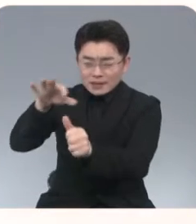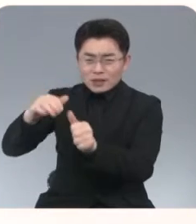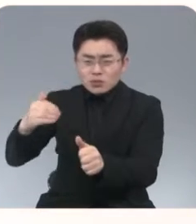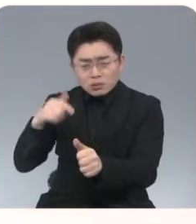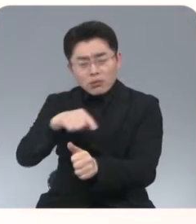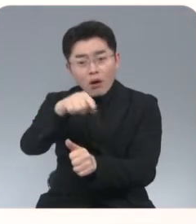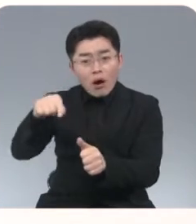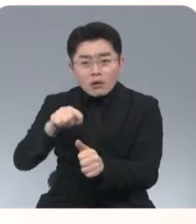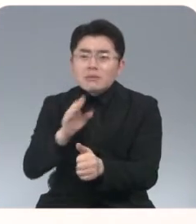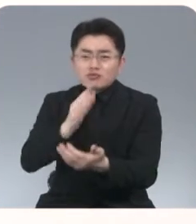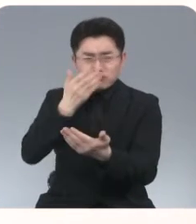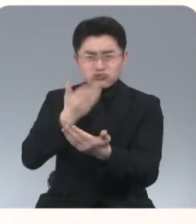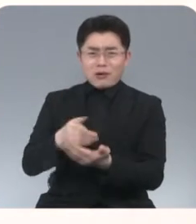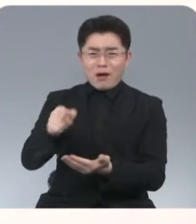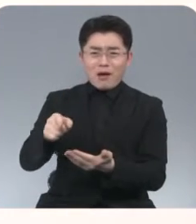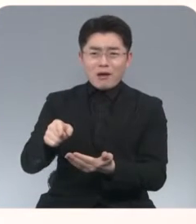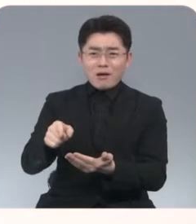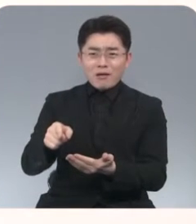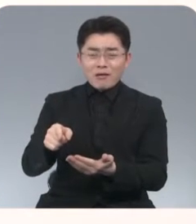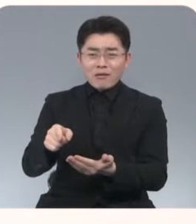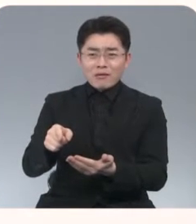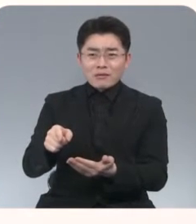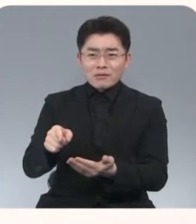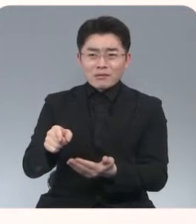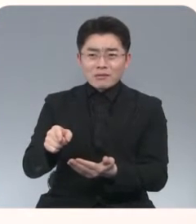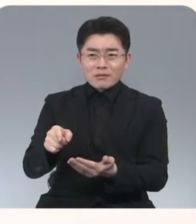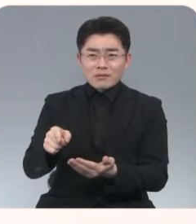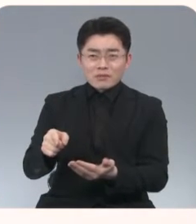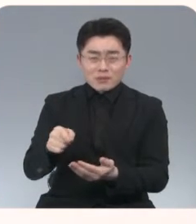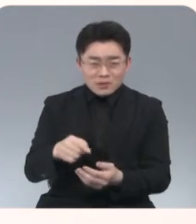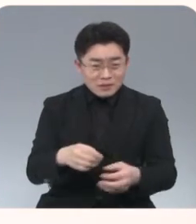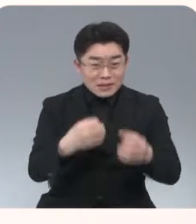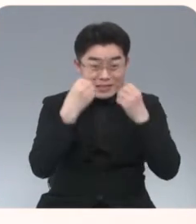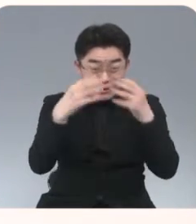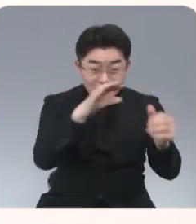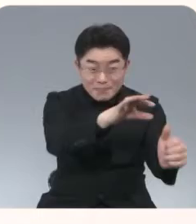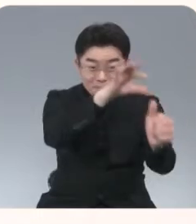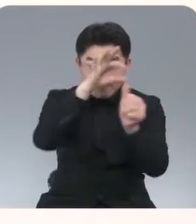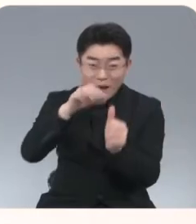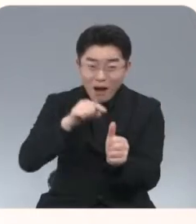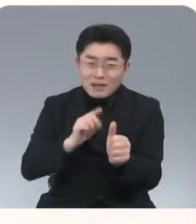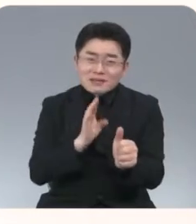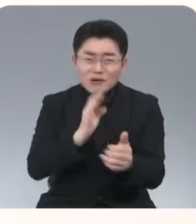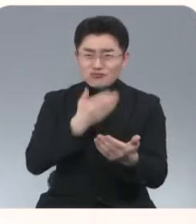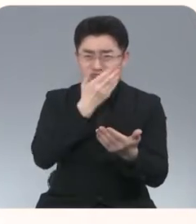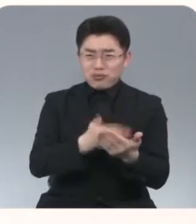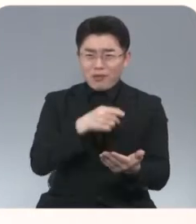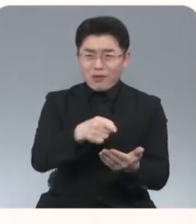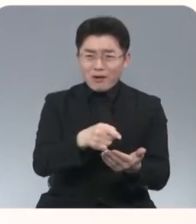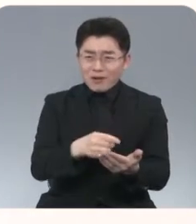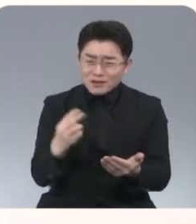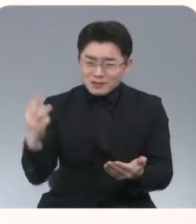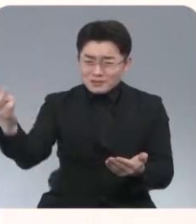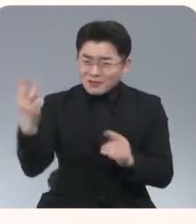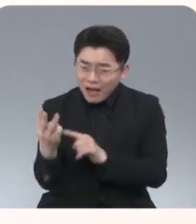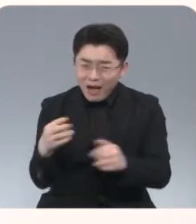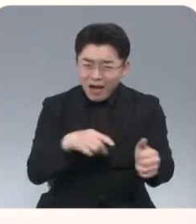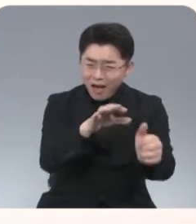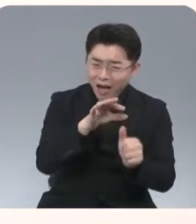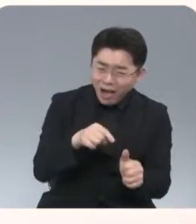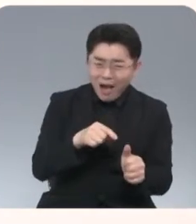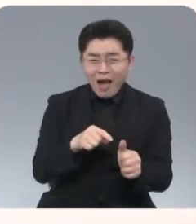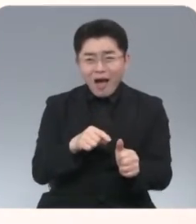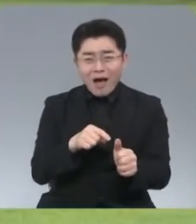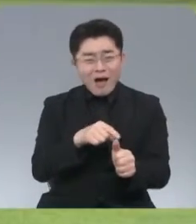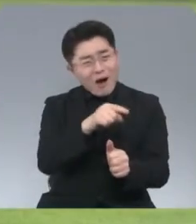그 한 명이란 의미가 간단한 의미가 예 그냥 세 사람 매주 한 사람 좋은데 그것도 못해 줘 이런 차원이